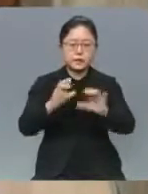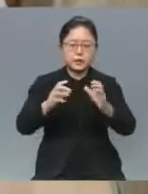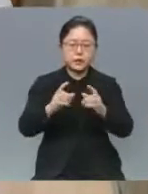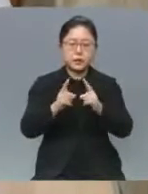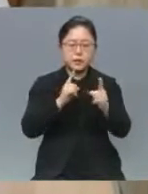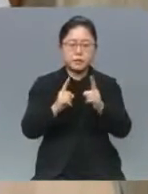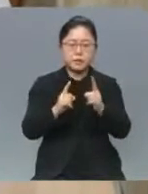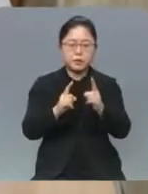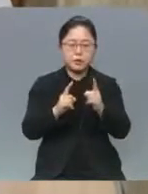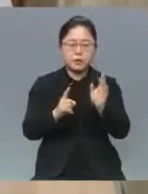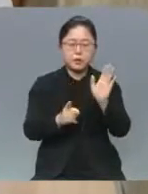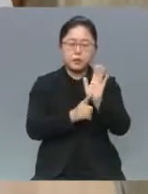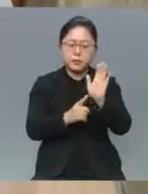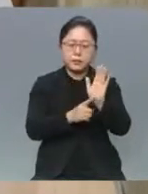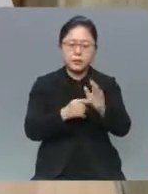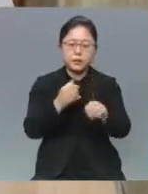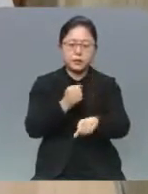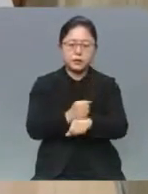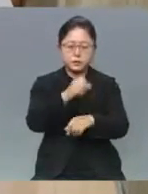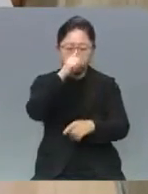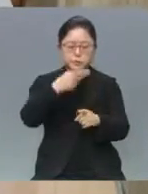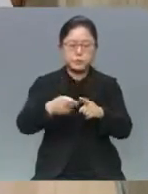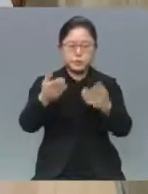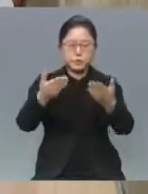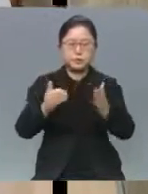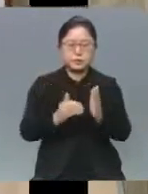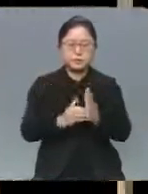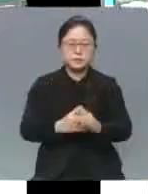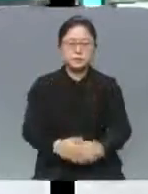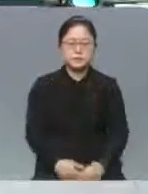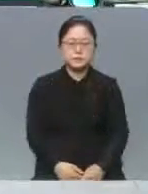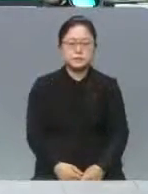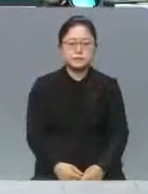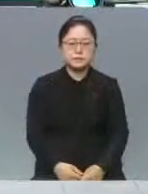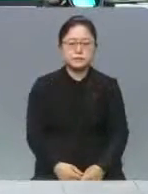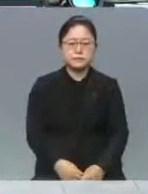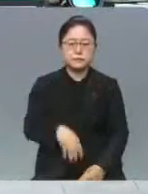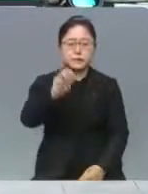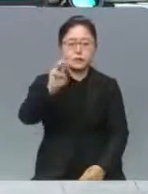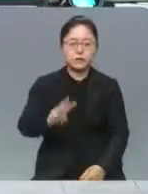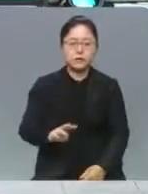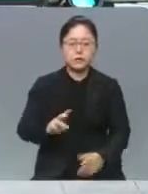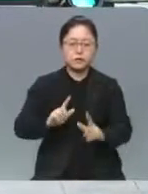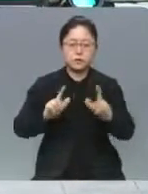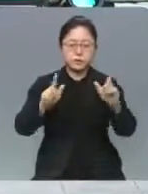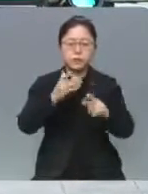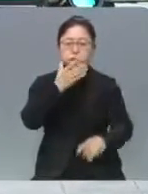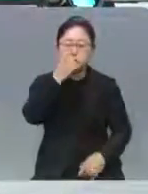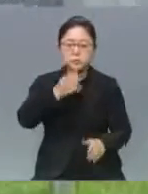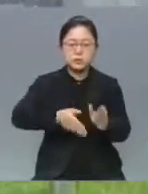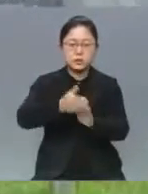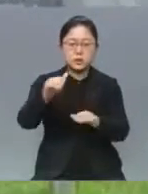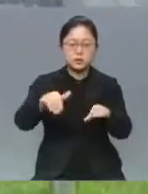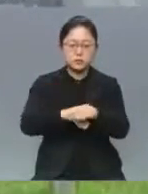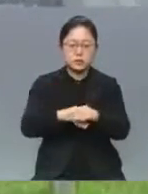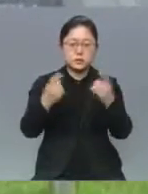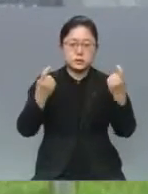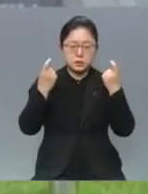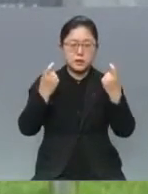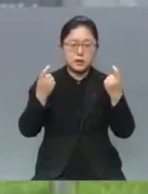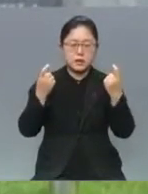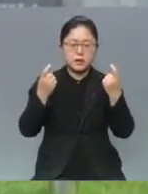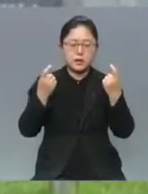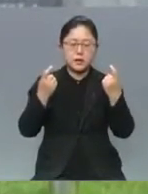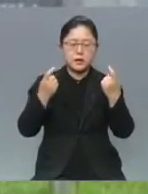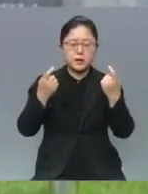방역수칙 배부 캠페인 사례를 발표해 좋은 평가를 받았습니다. 광주시 동구와 순천시가 문화재청의 대한민국